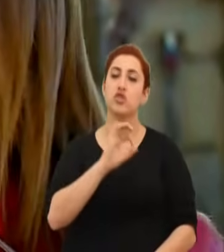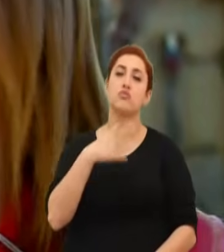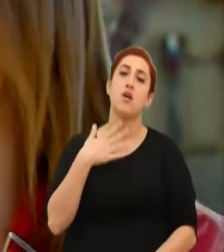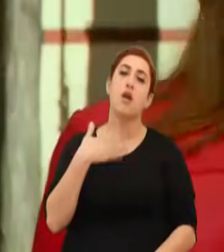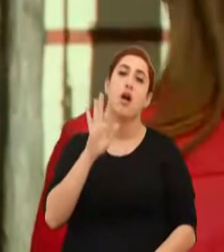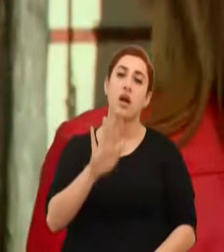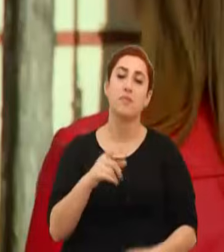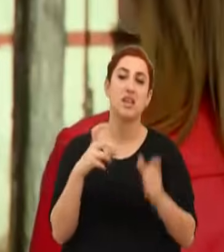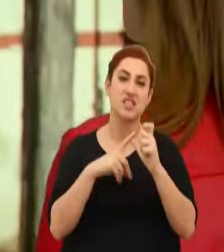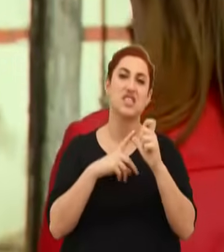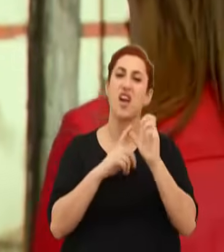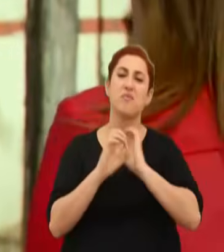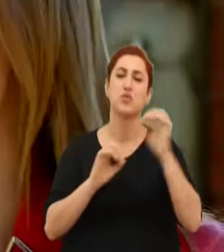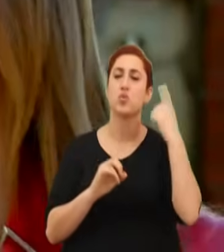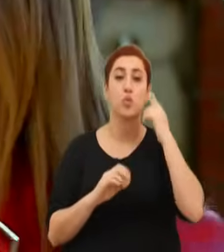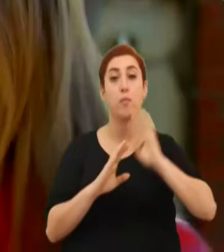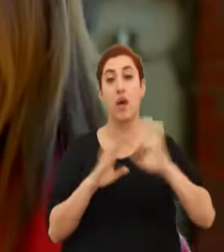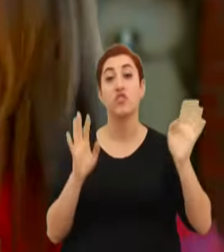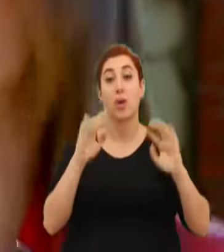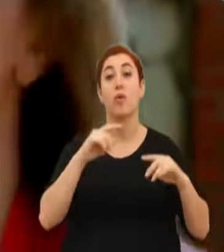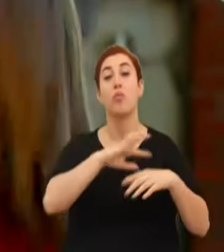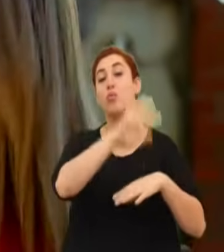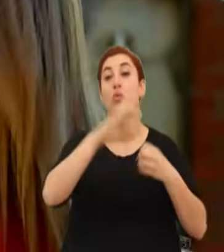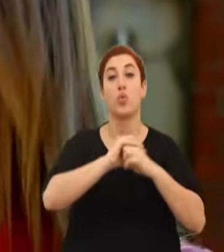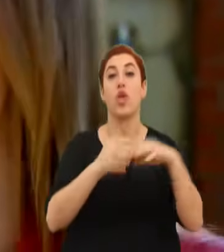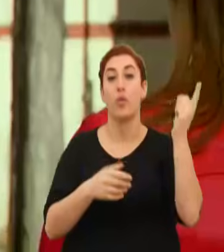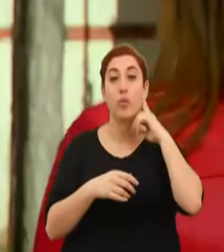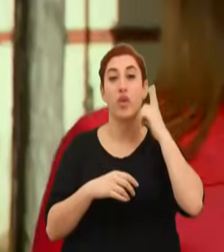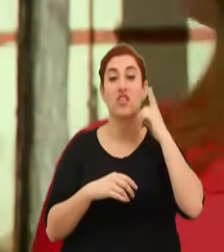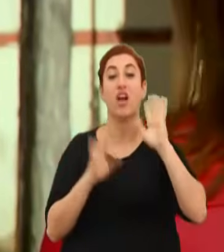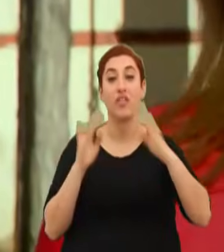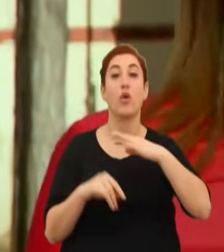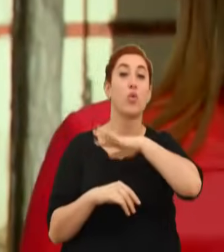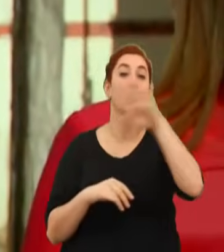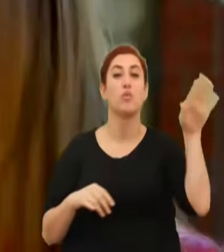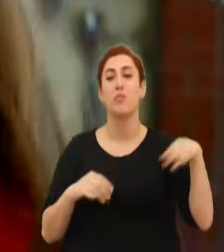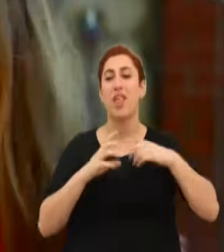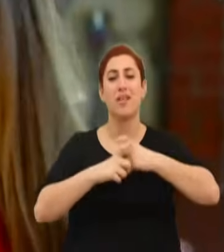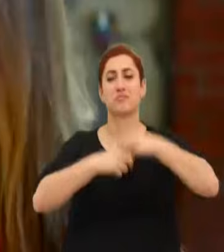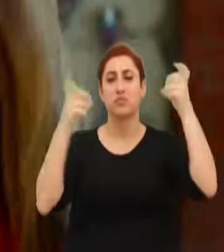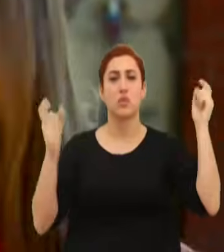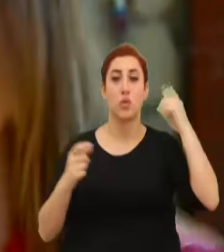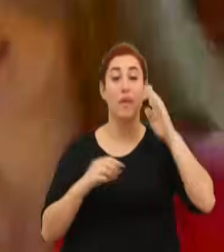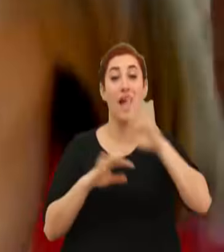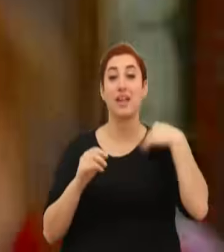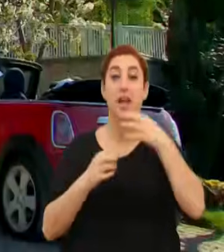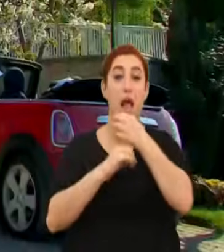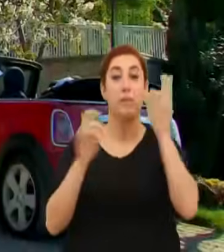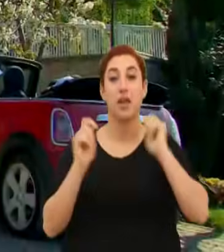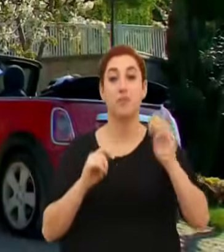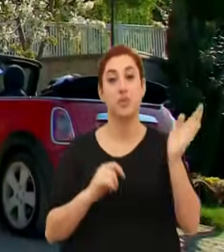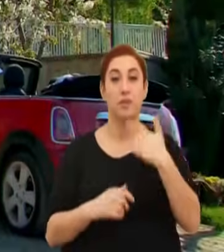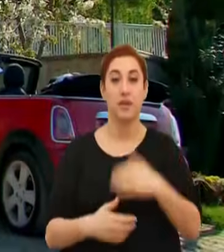hiç merak etme. Sarpışkom asla duymayacak ama bütün dünya duyacak. Hatta bütün evren duyacak. Ben hemen gidiyorum, herkes arayacağım.